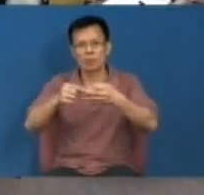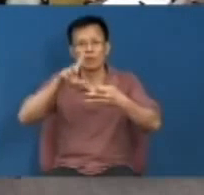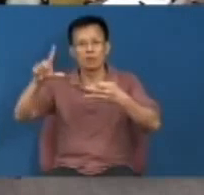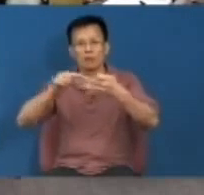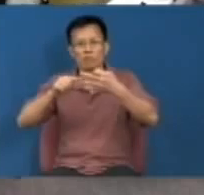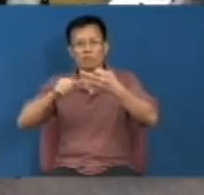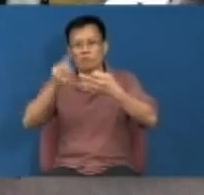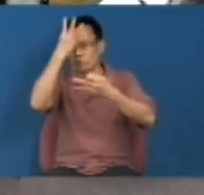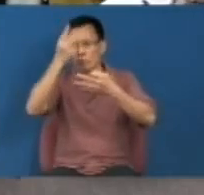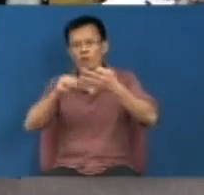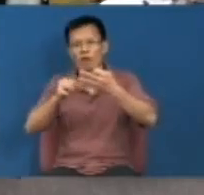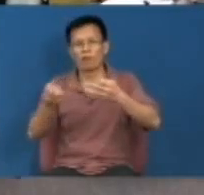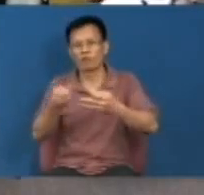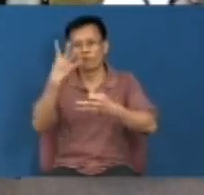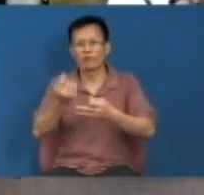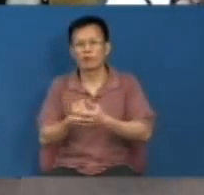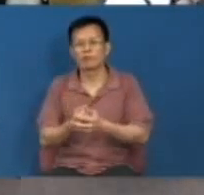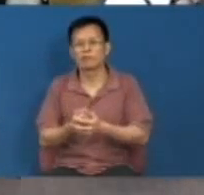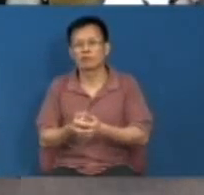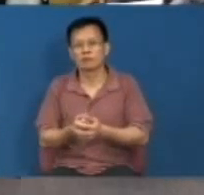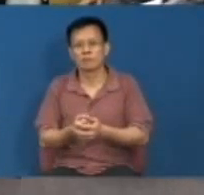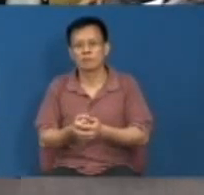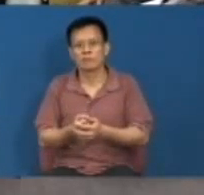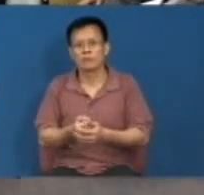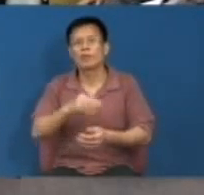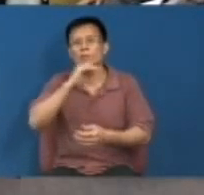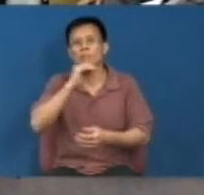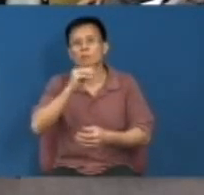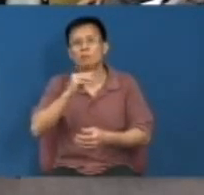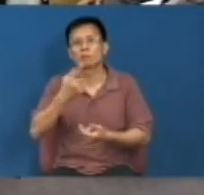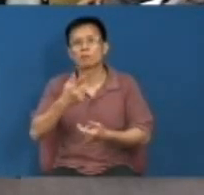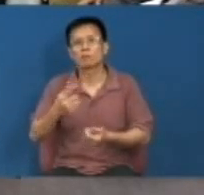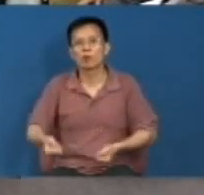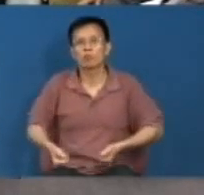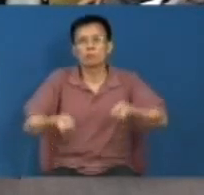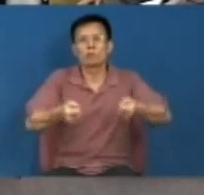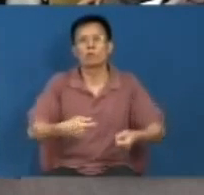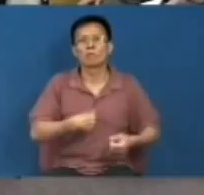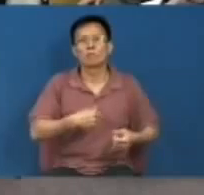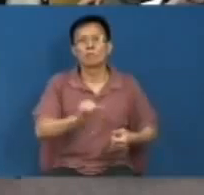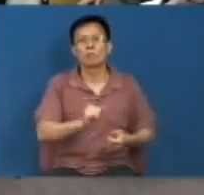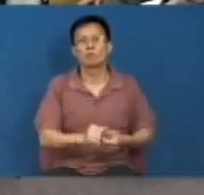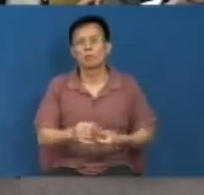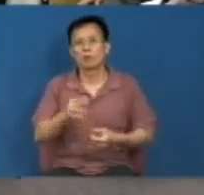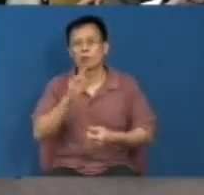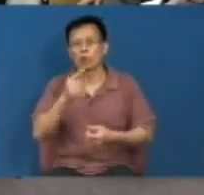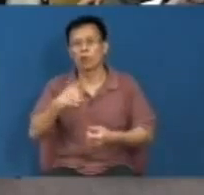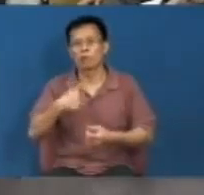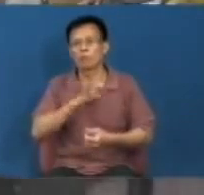啊，我哋 有冇啊？ 冇。 唔係，只要咪等佢抬都冇計噶，我哋唯有係咁咯。 又唔共嘅。 我哋點算？我又唔